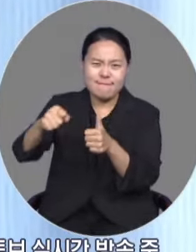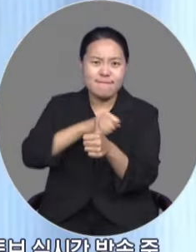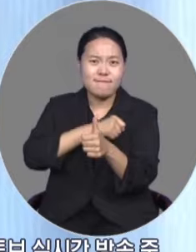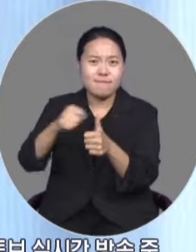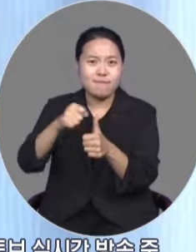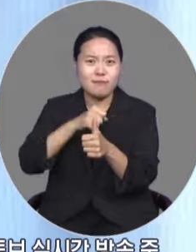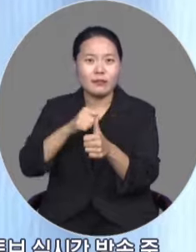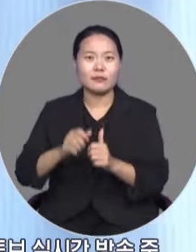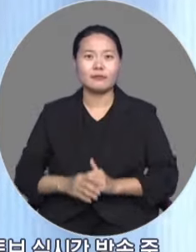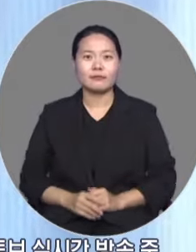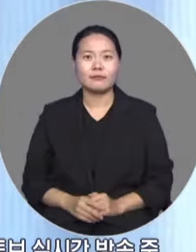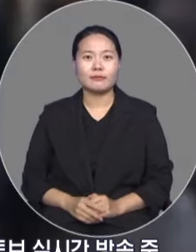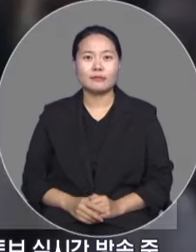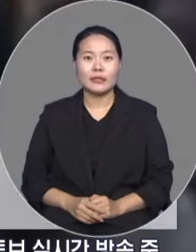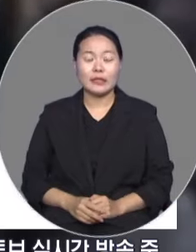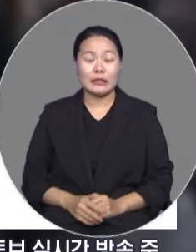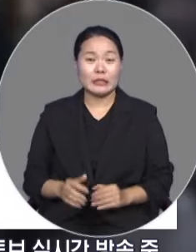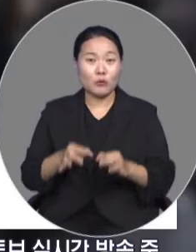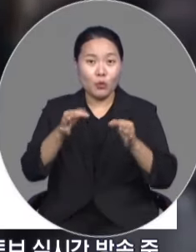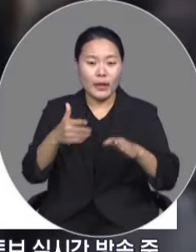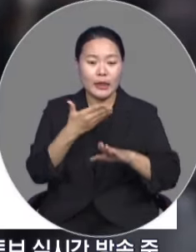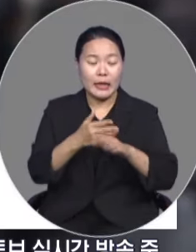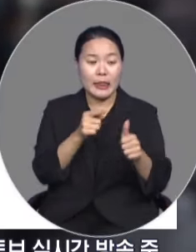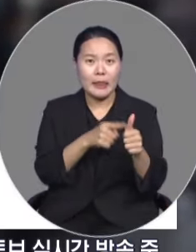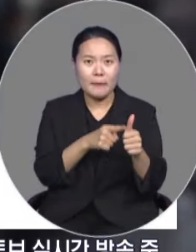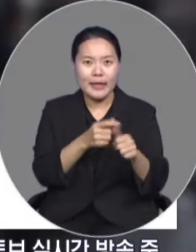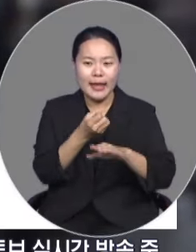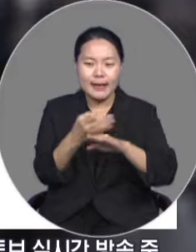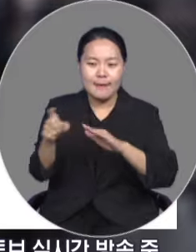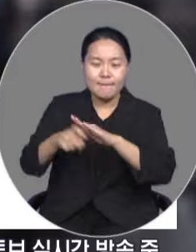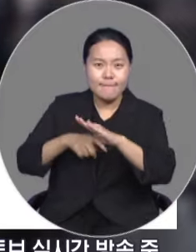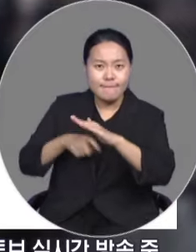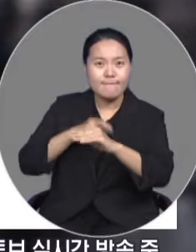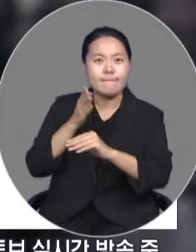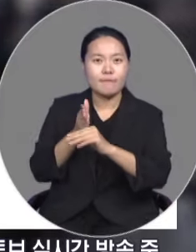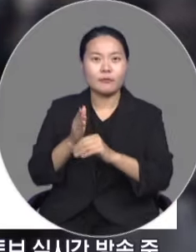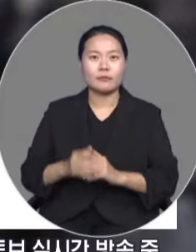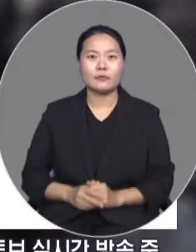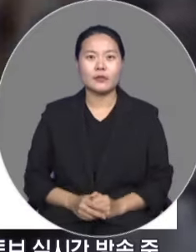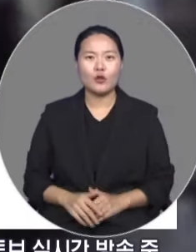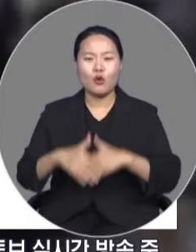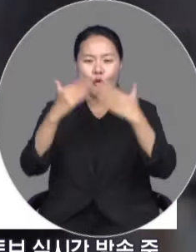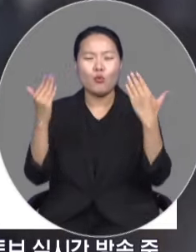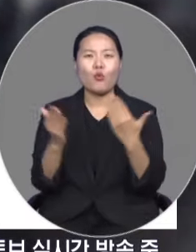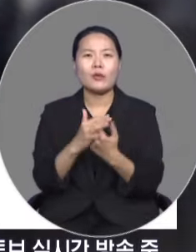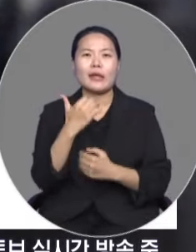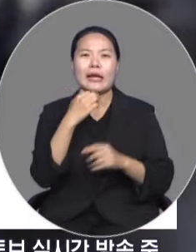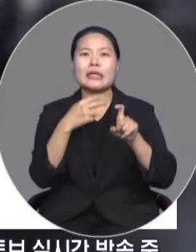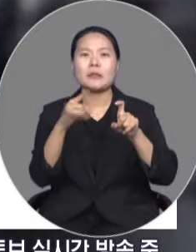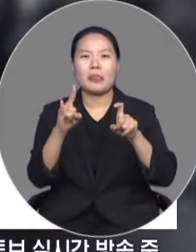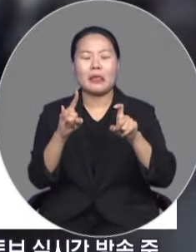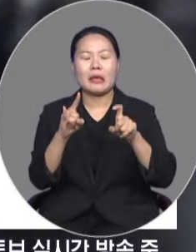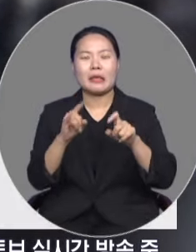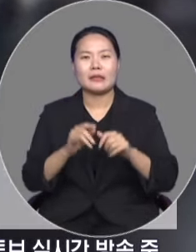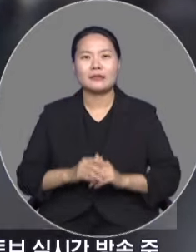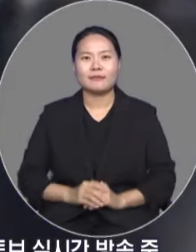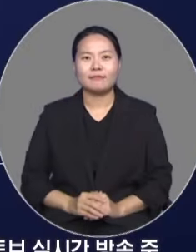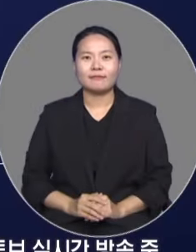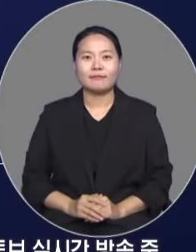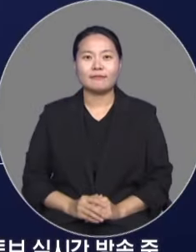수차례 폭행을 가합니다. 그 사이 다른 남성은 금품을 챙깁니다. 모두 10대들이 벌인